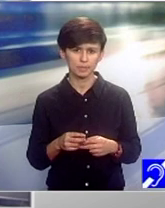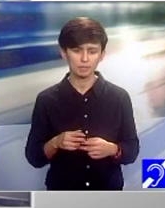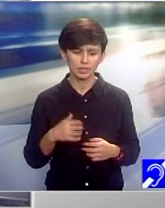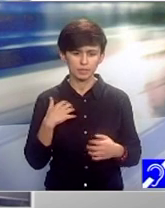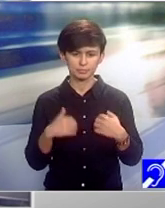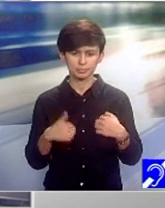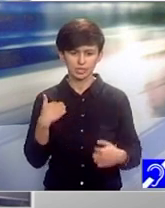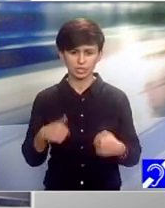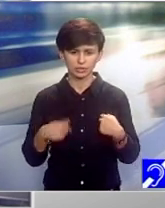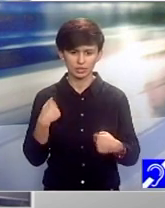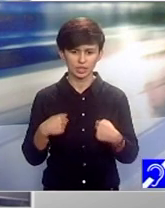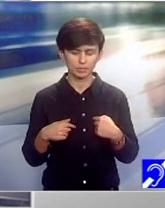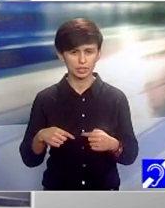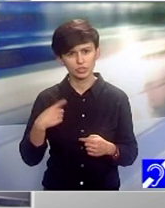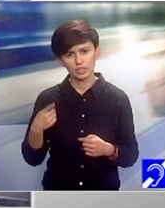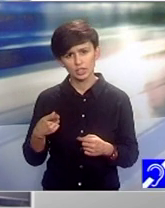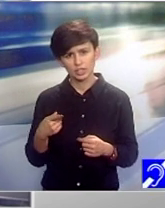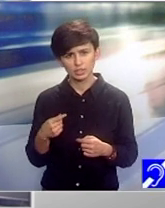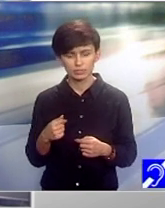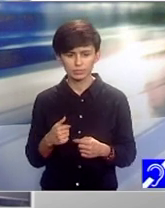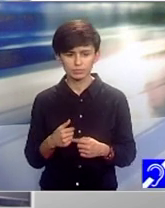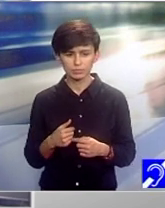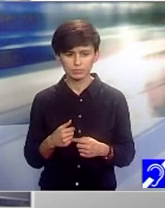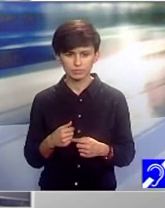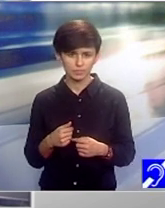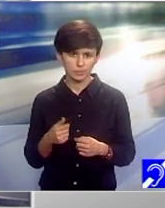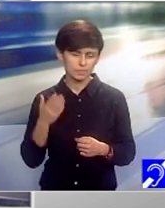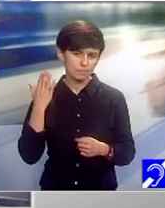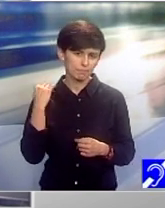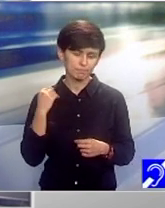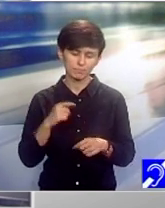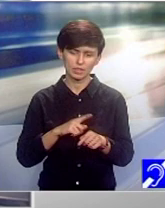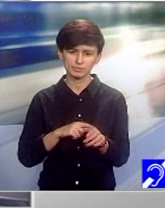așa, după primele cururi de tratament și radioterapie, a fost un moment de